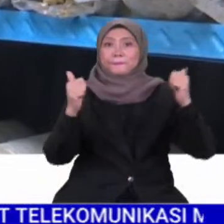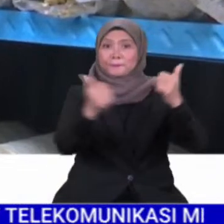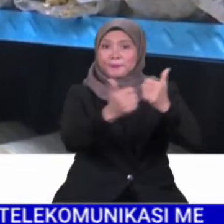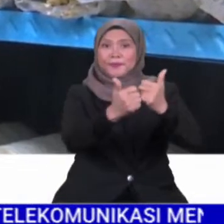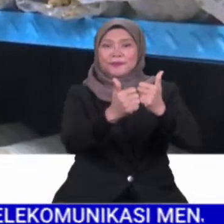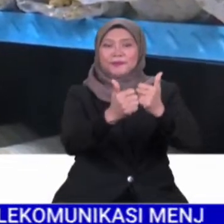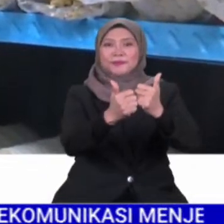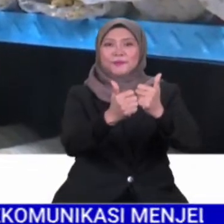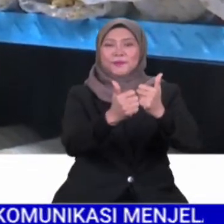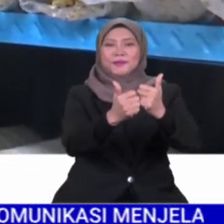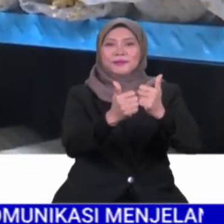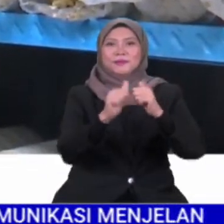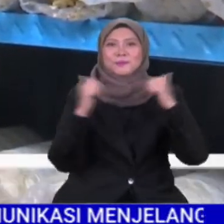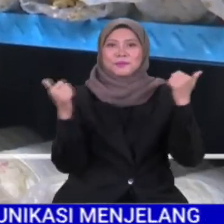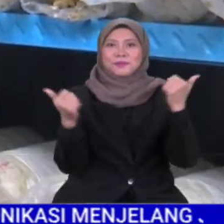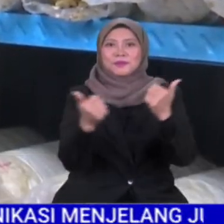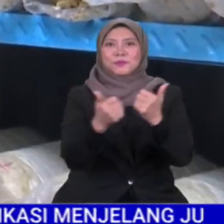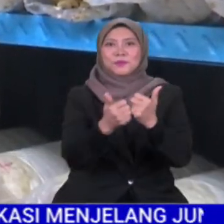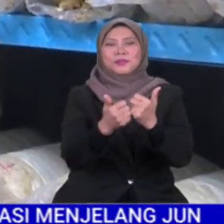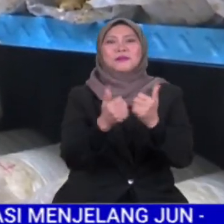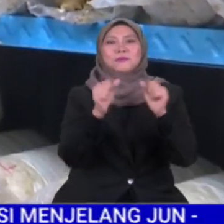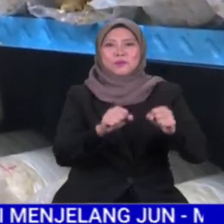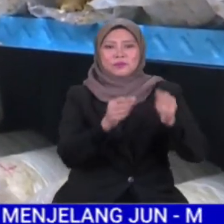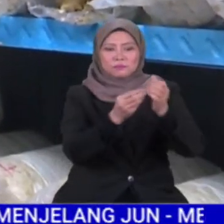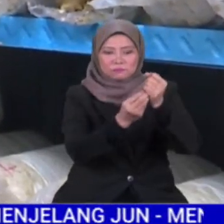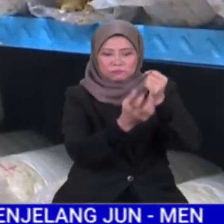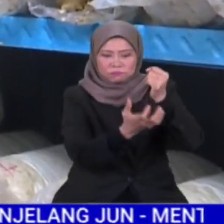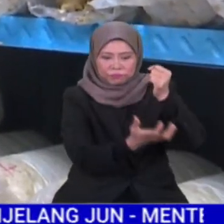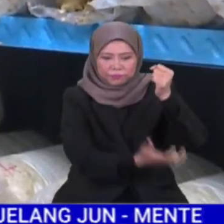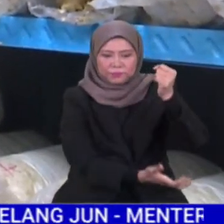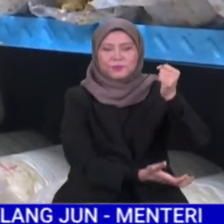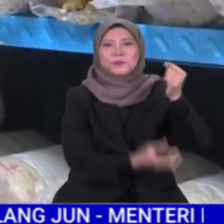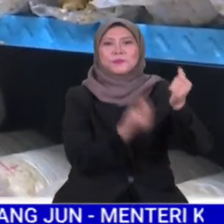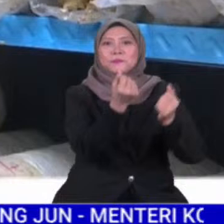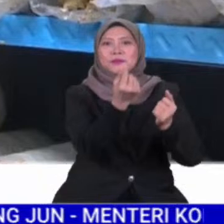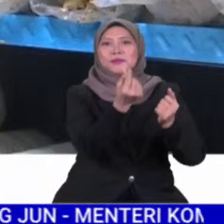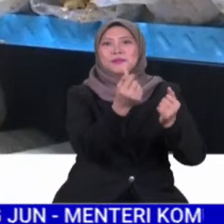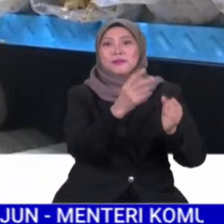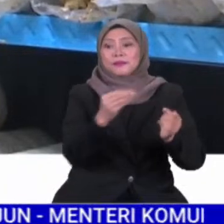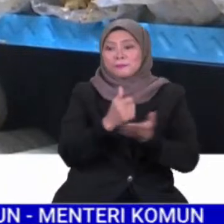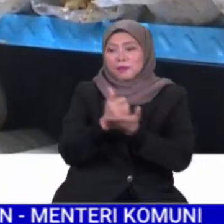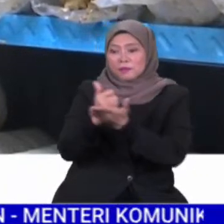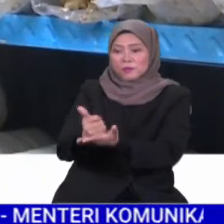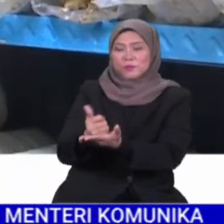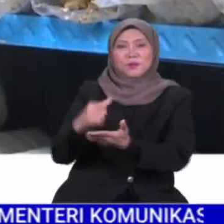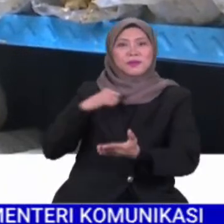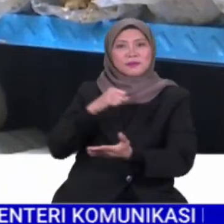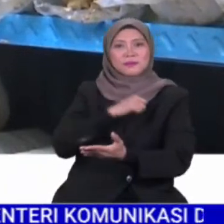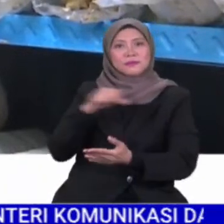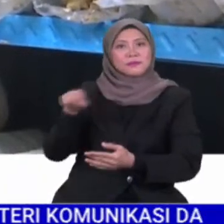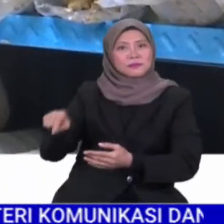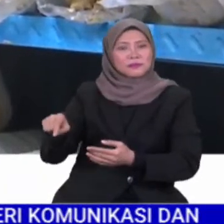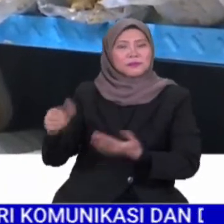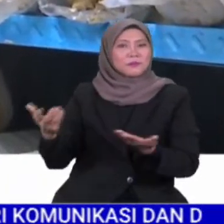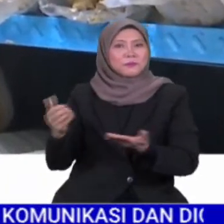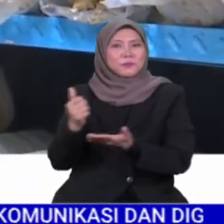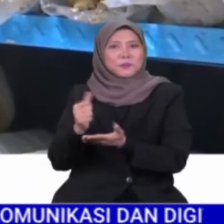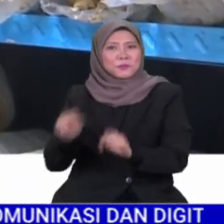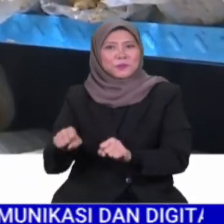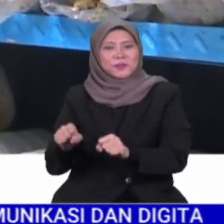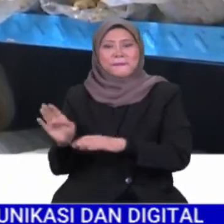dapat menjana pendapatan, dan kita akan boleh membantu ahli-ahli kita dari segi dia, mereka